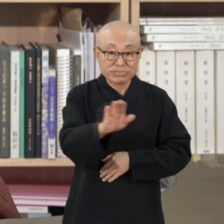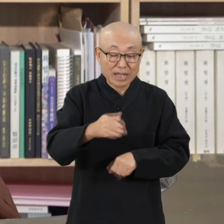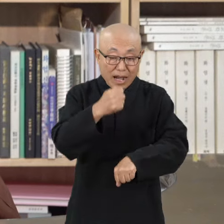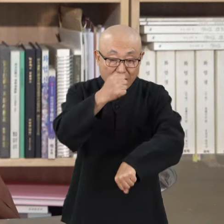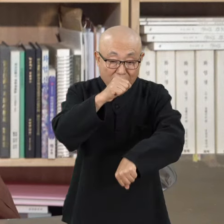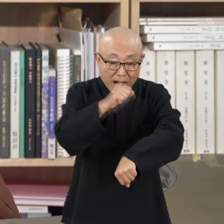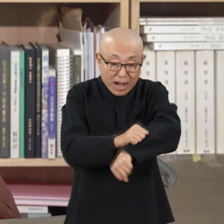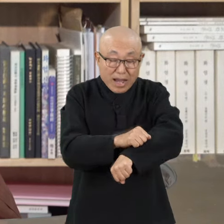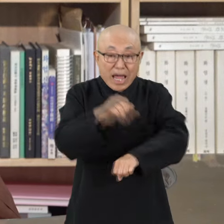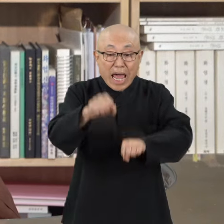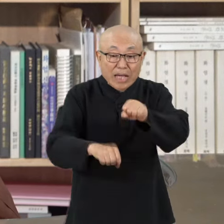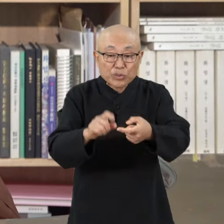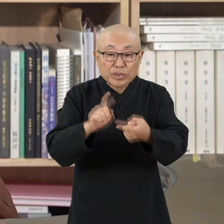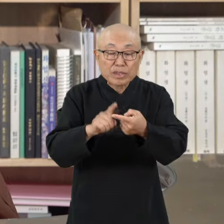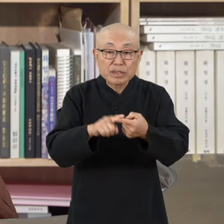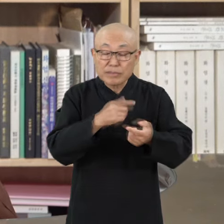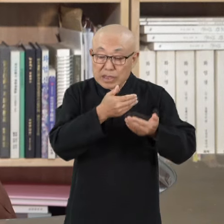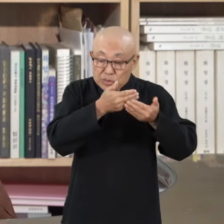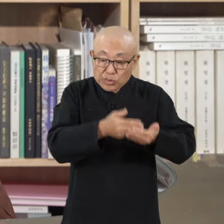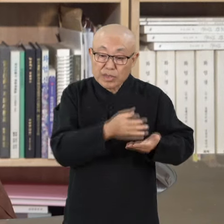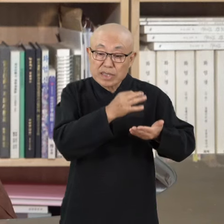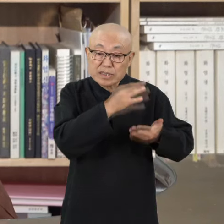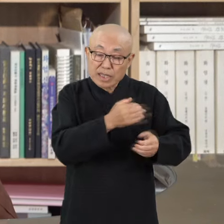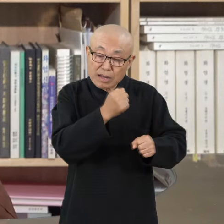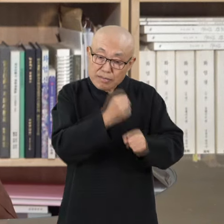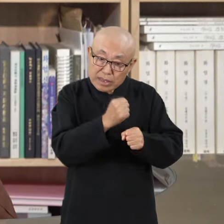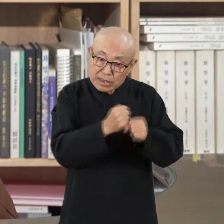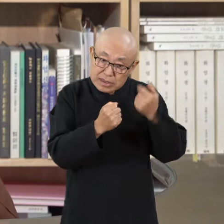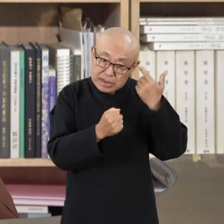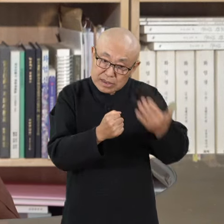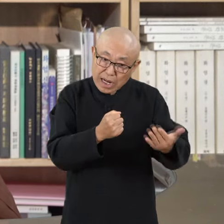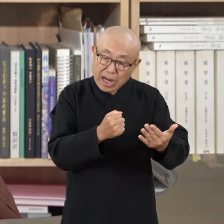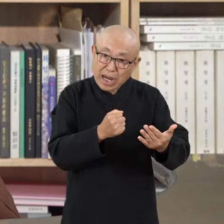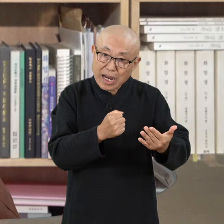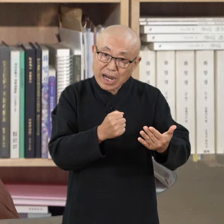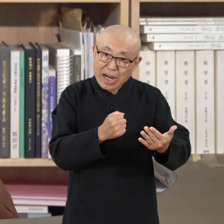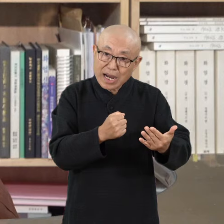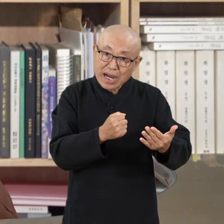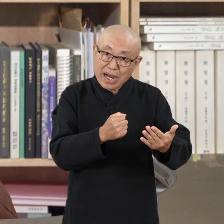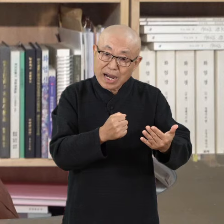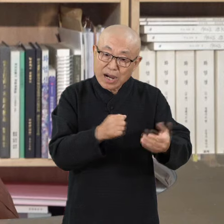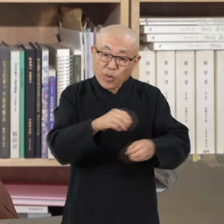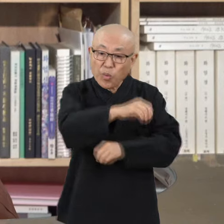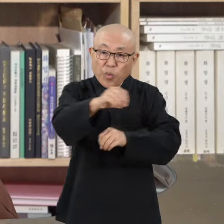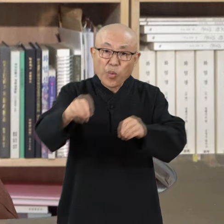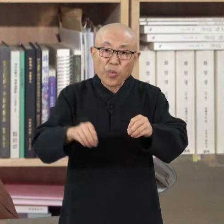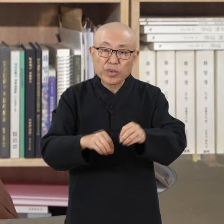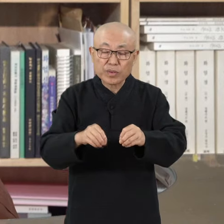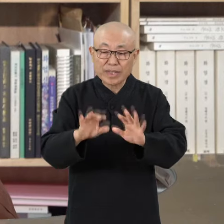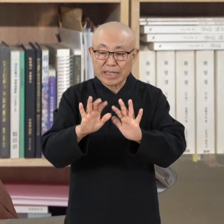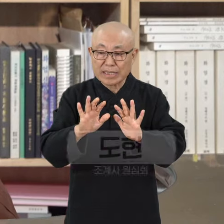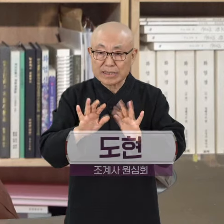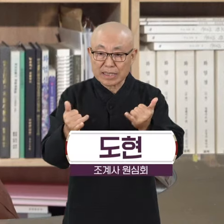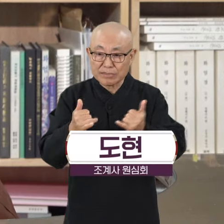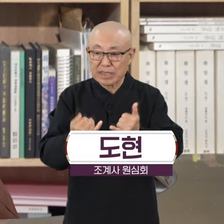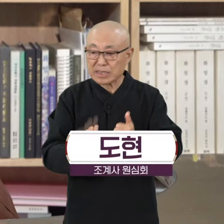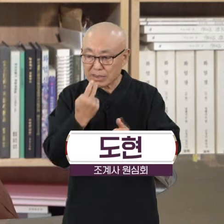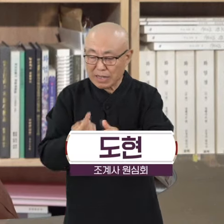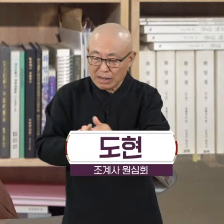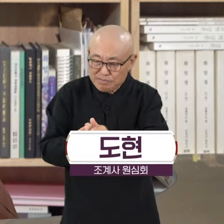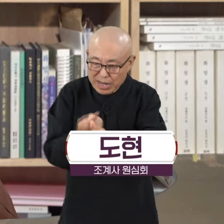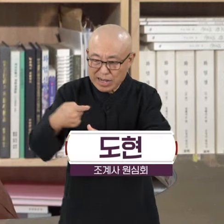정말 소중한 재산을 만들고 있느냐. 그 반대로 모든 생명을 고통에